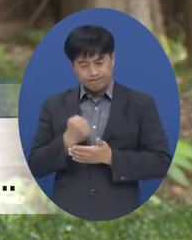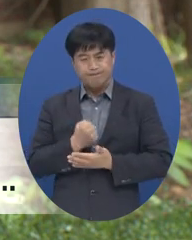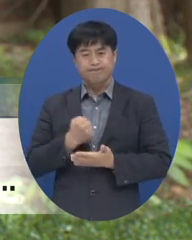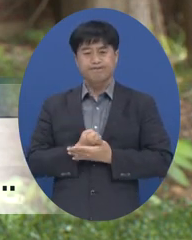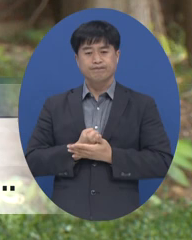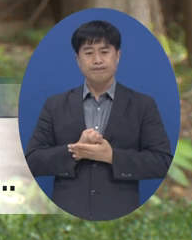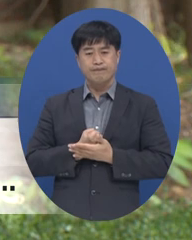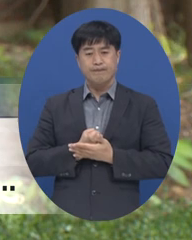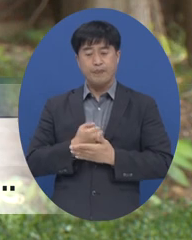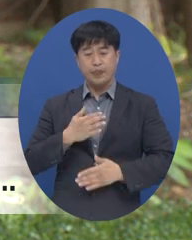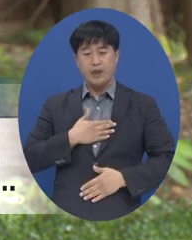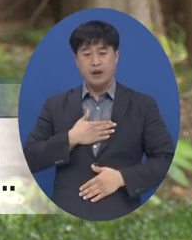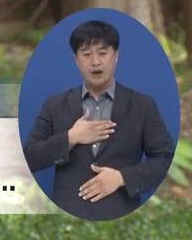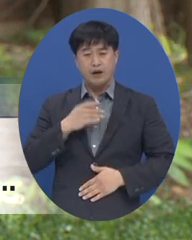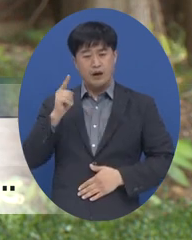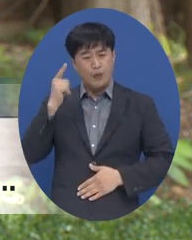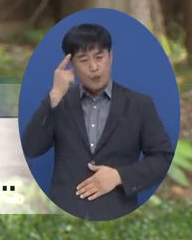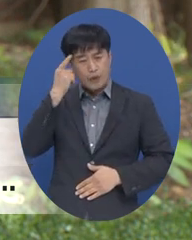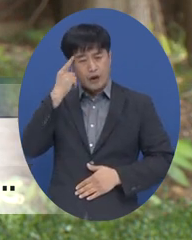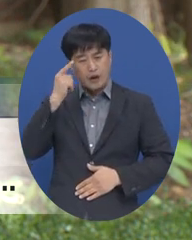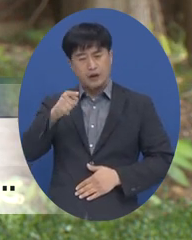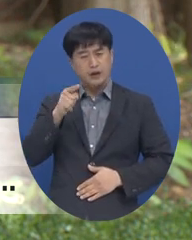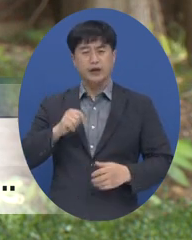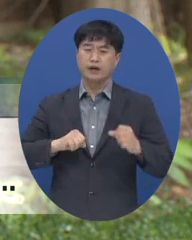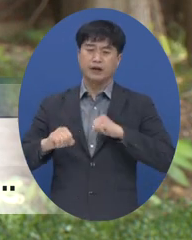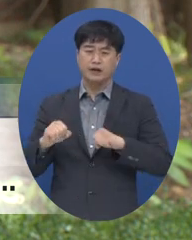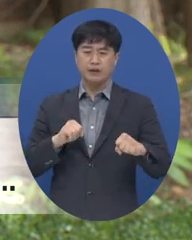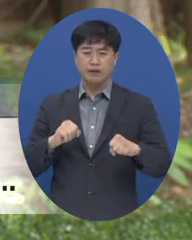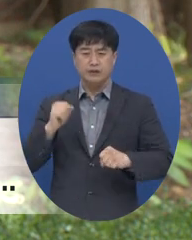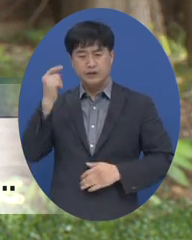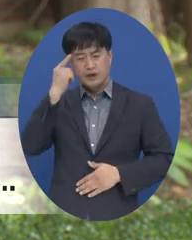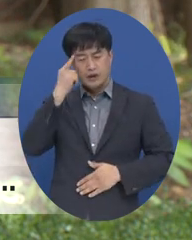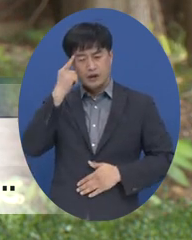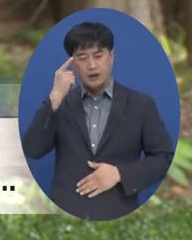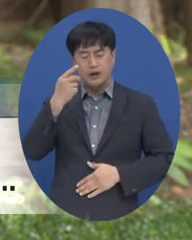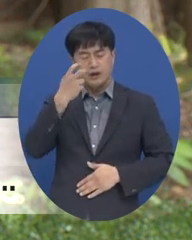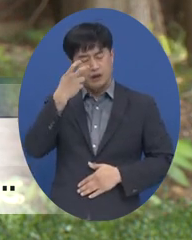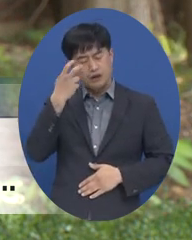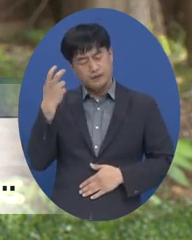분하고 내가 그러한 행동을 했나 하는 생각에